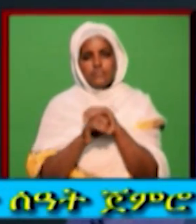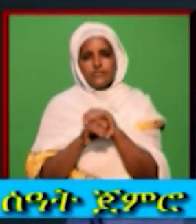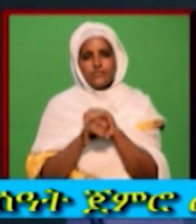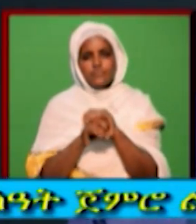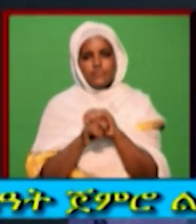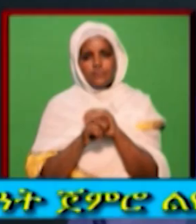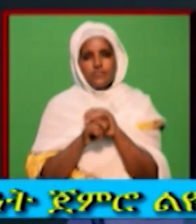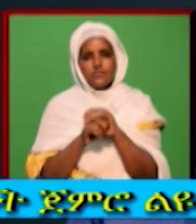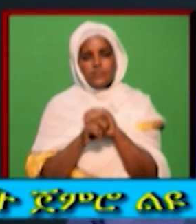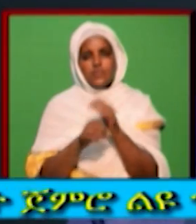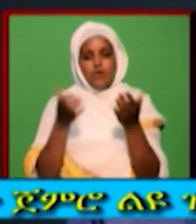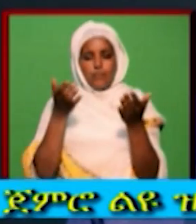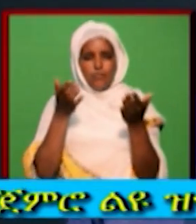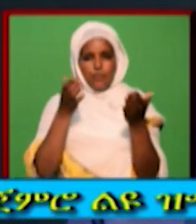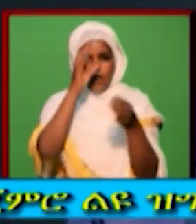ዘወከ